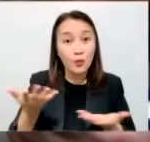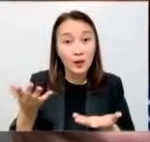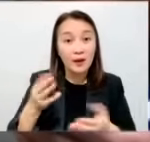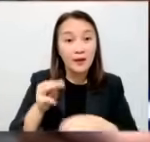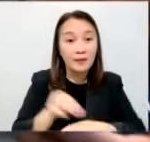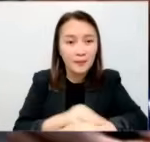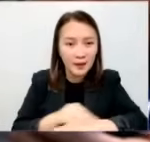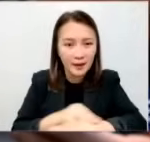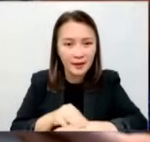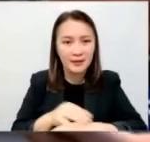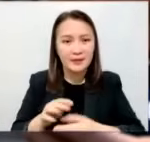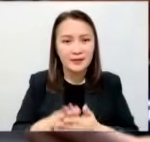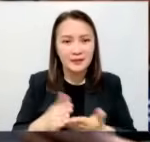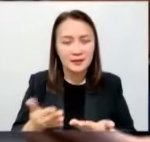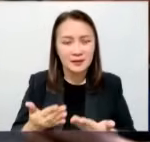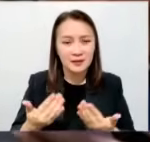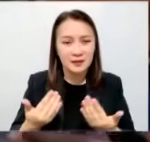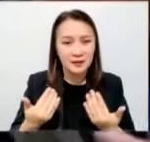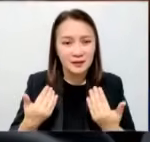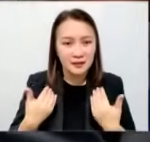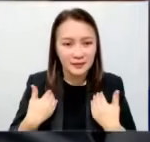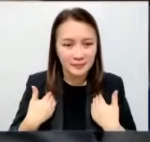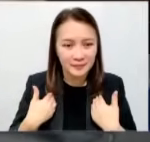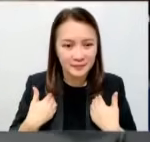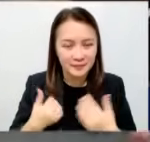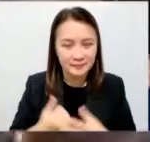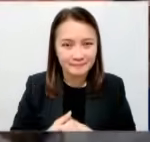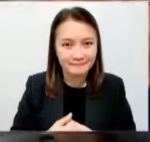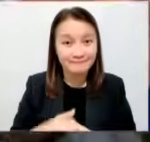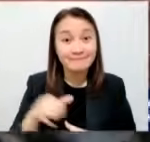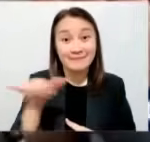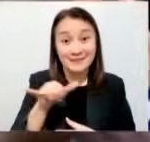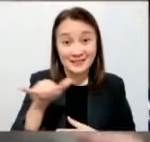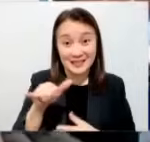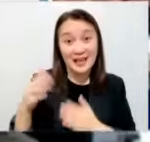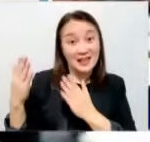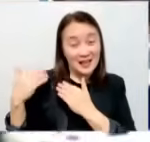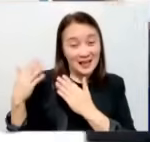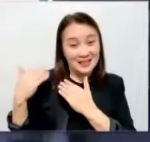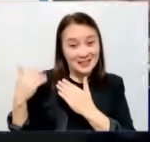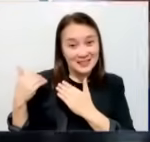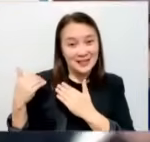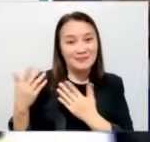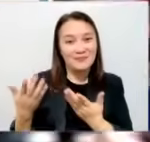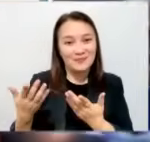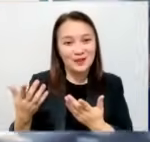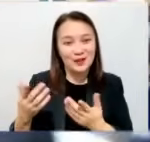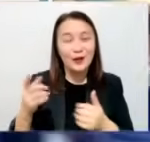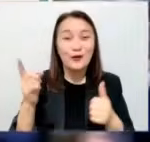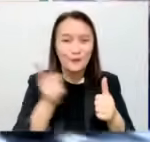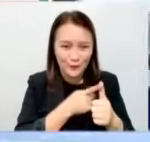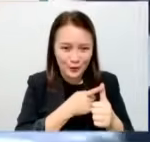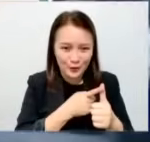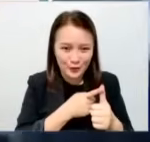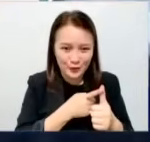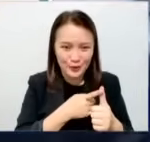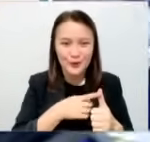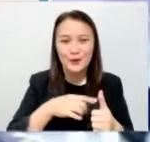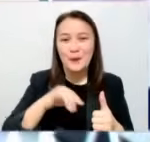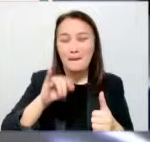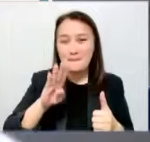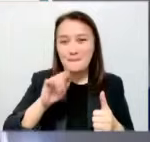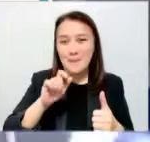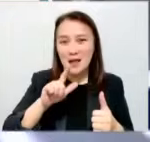Converge FiberXers select Justine Baltazar. Gaya ng inaasahan ng marami, first overall pick ang big man na si